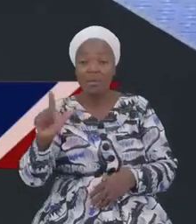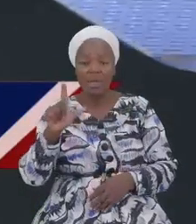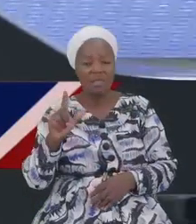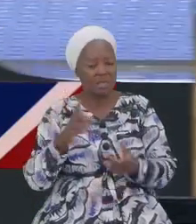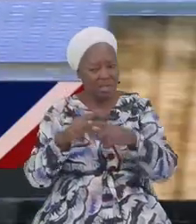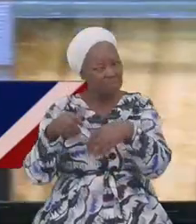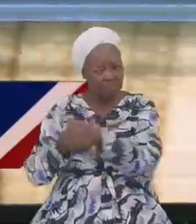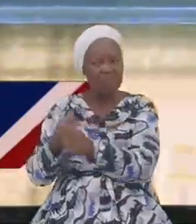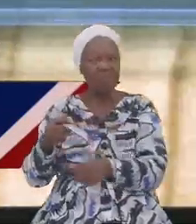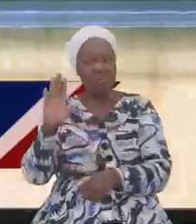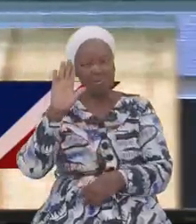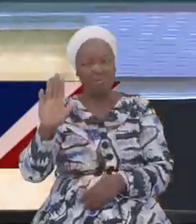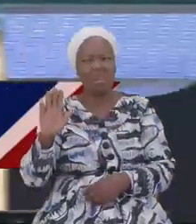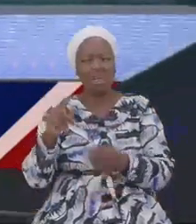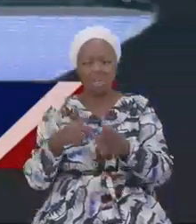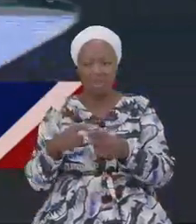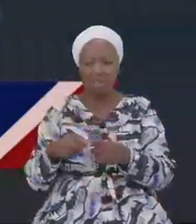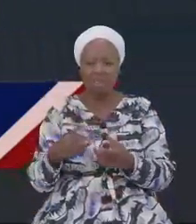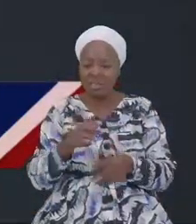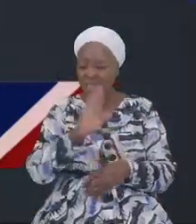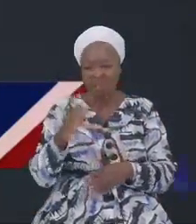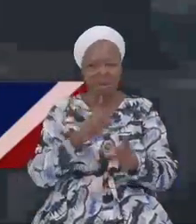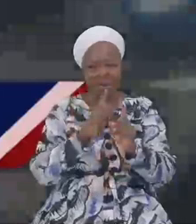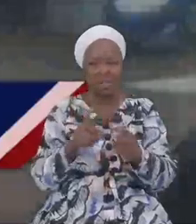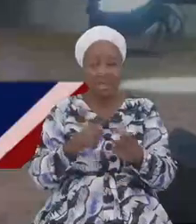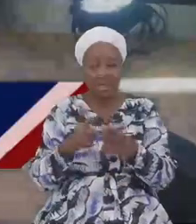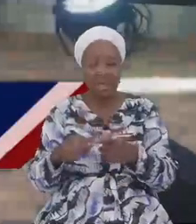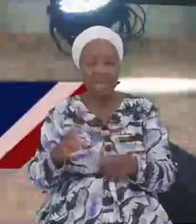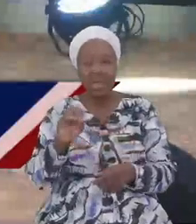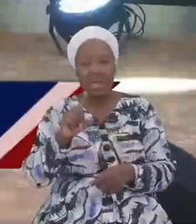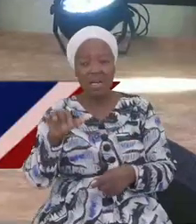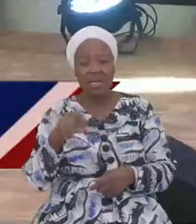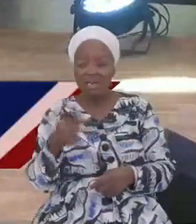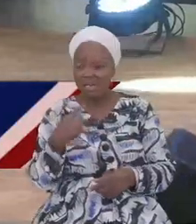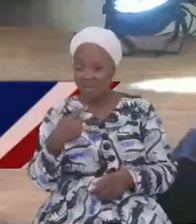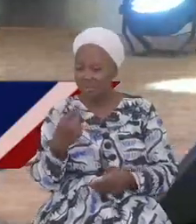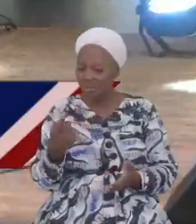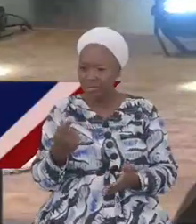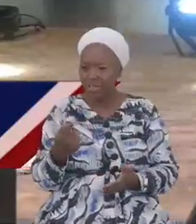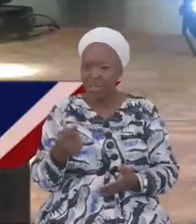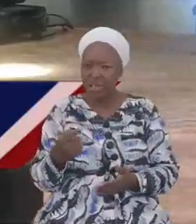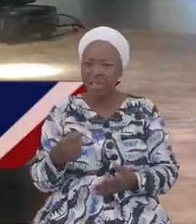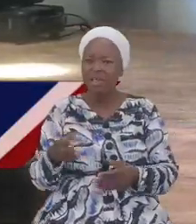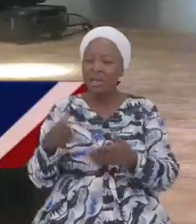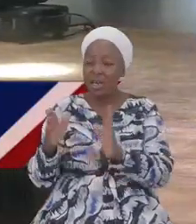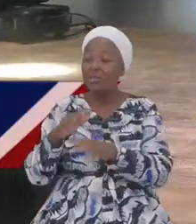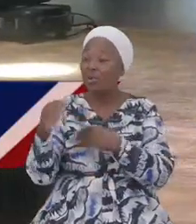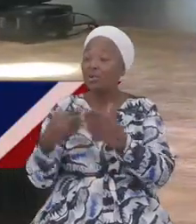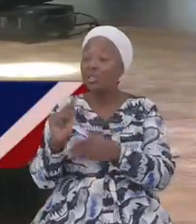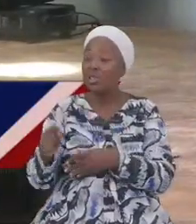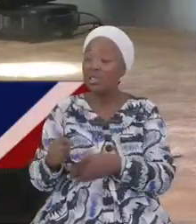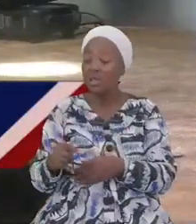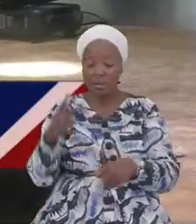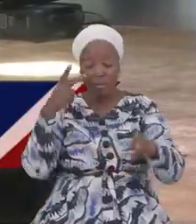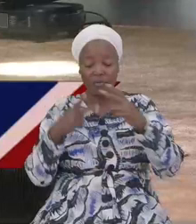répondre. Vous voyez, alors Élie a fait une proposition. Que ces prophètes de Baal, qu'ils prennent des bœufs,